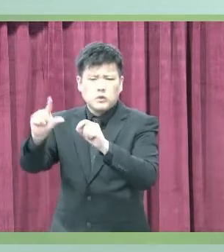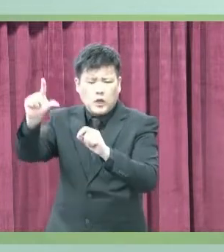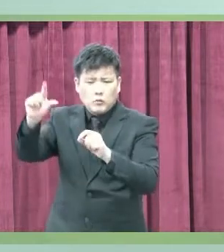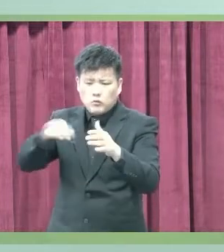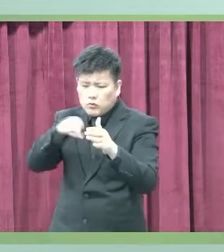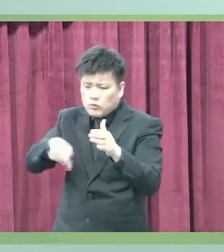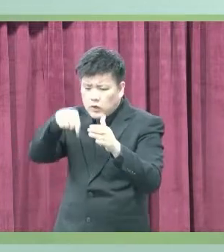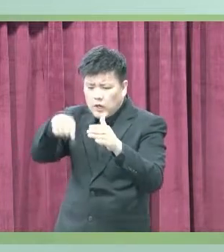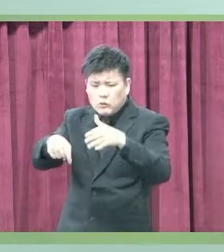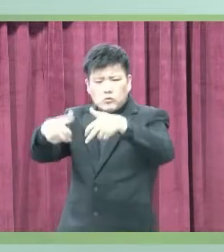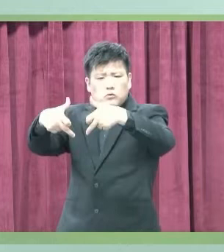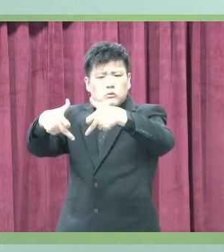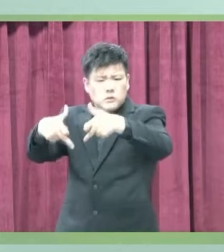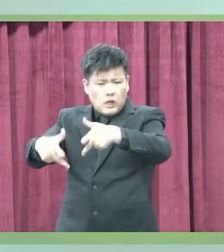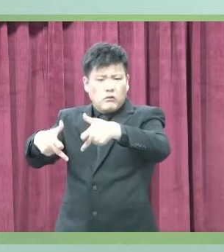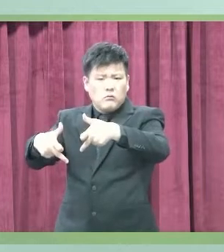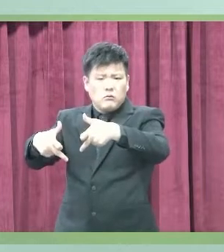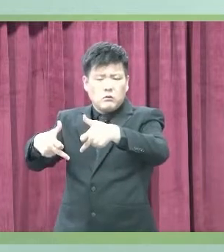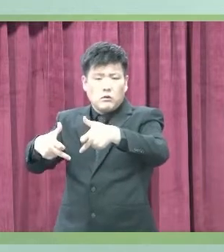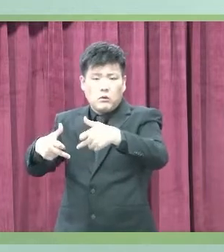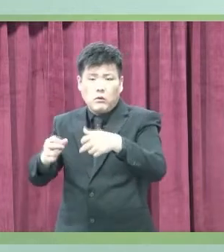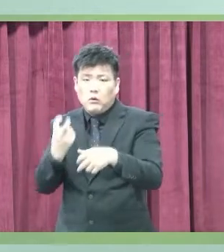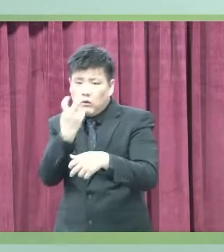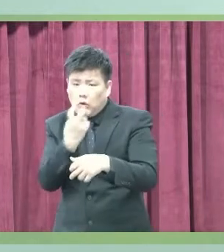내부 장애가 차지하고 있음을 보입니다.